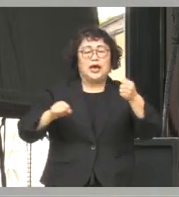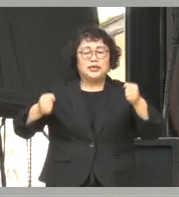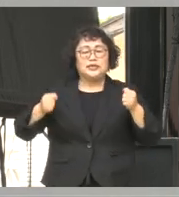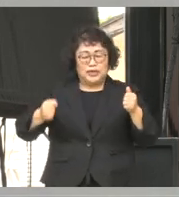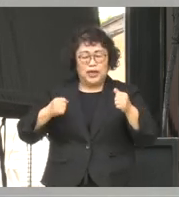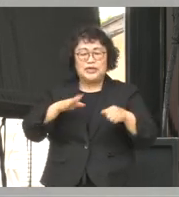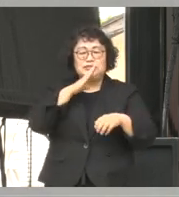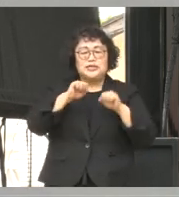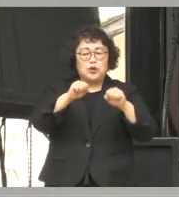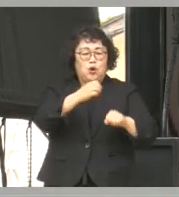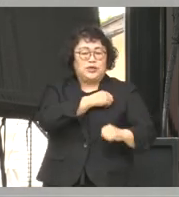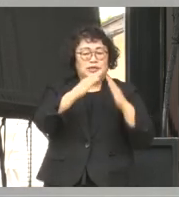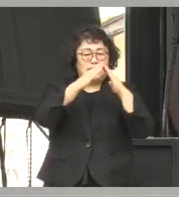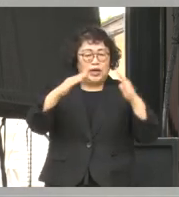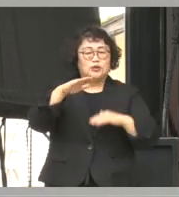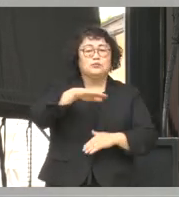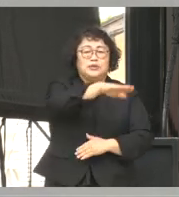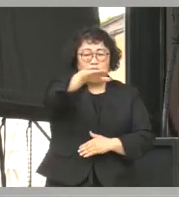実行委員会の皆様